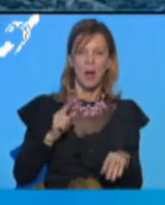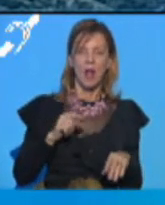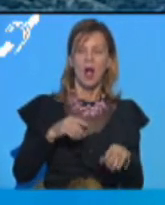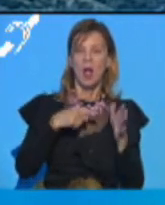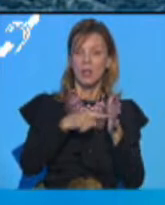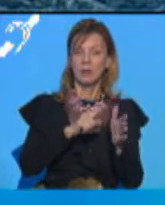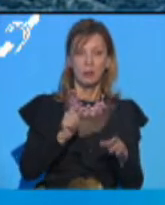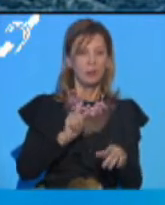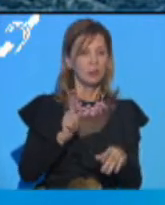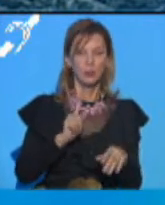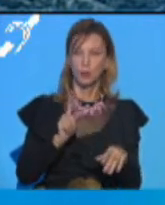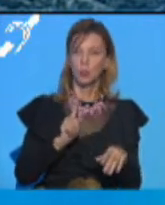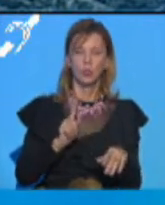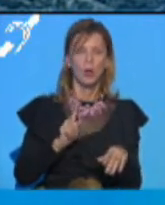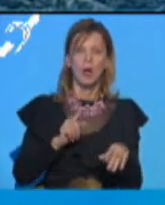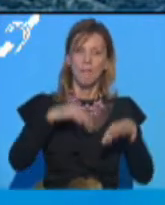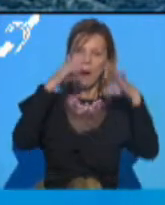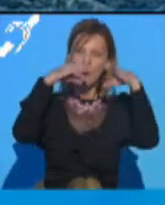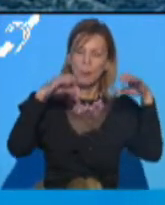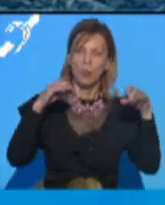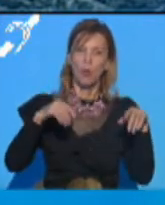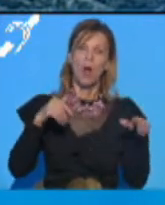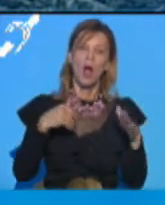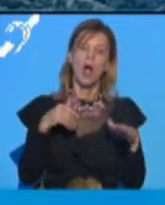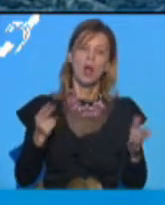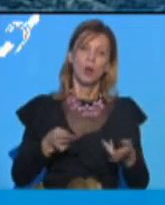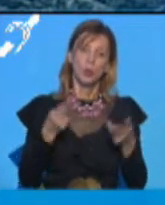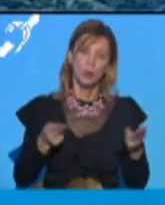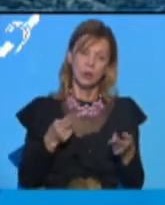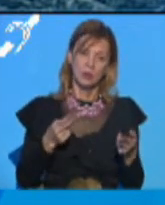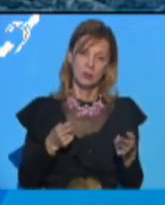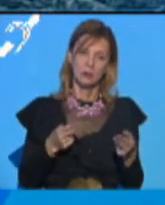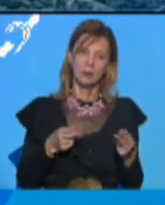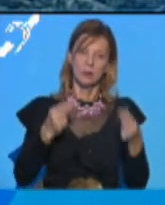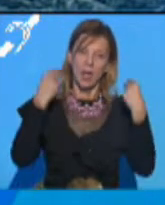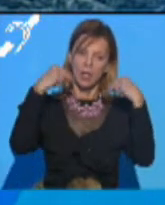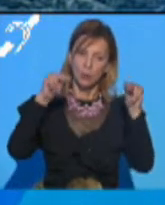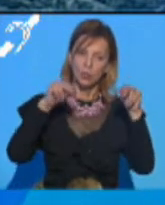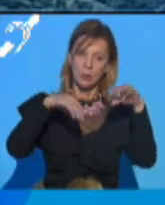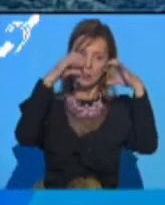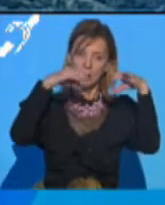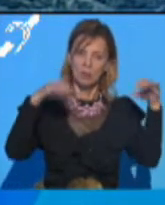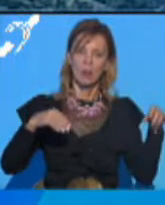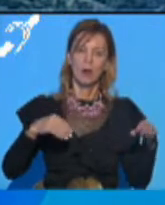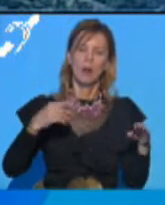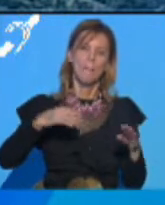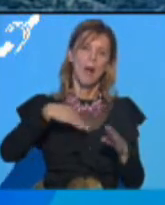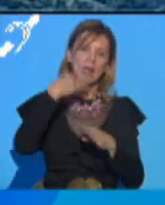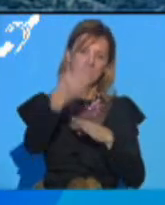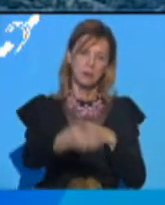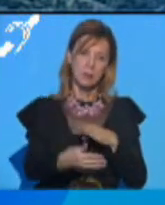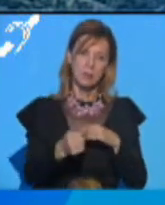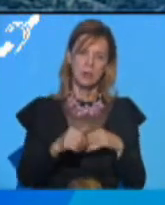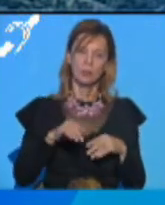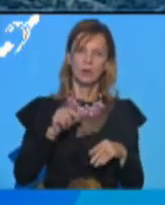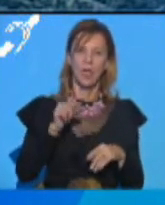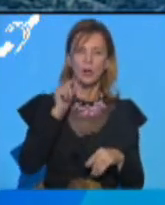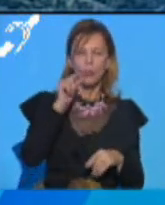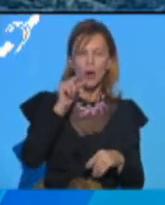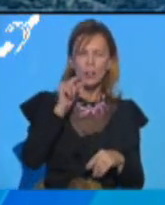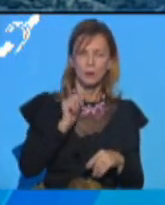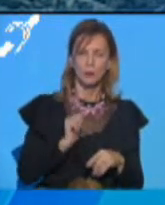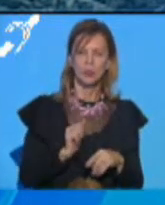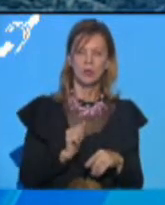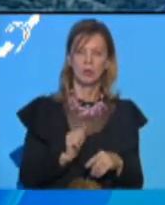de schimbare, cel puțin în Oltenia. Meteorologii nu aduc vești bune. Ei anunță precipitații în zonă spre sfârșitul săptămânii, însă izolat și